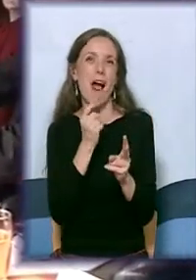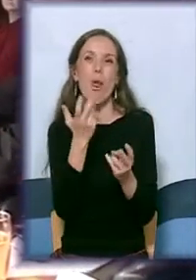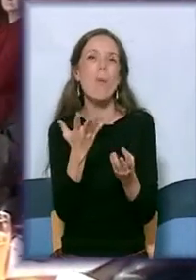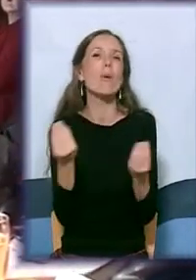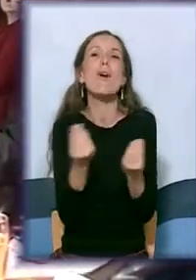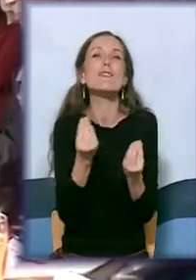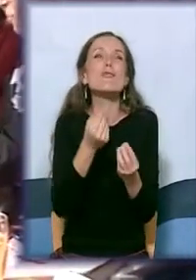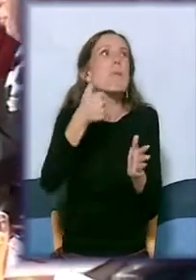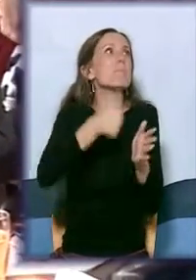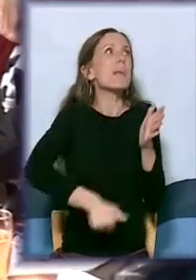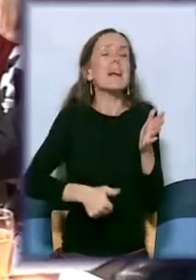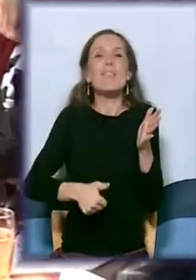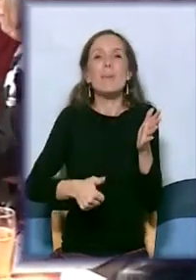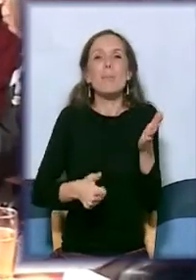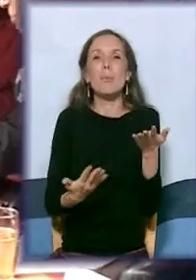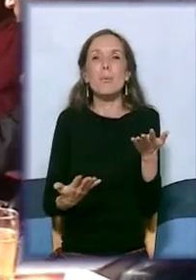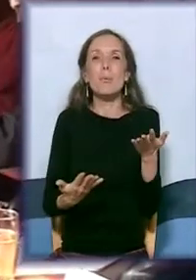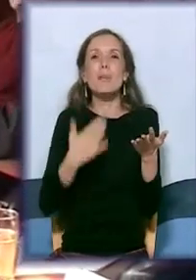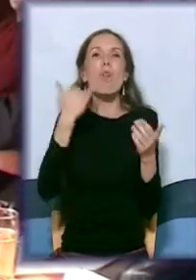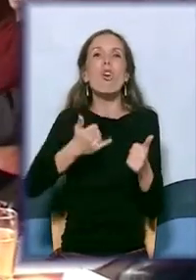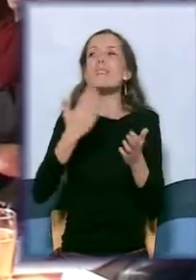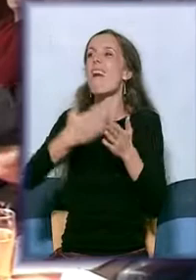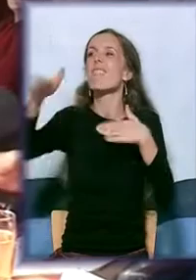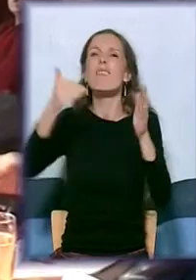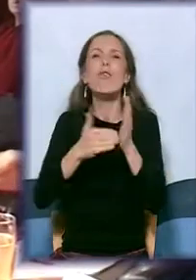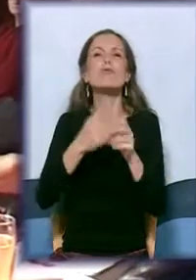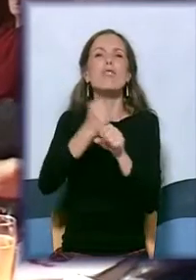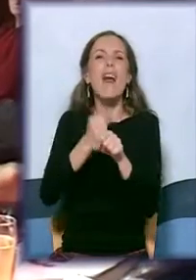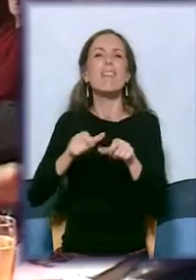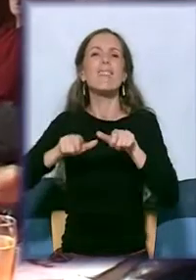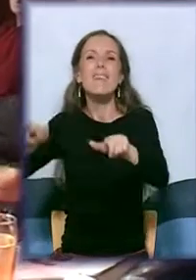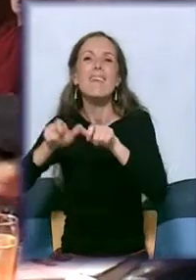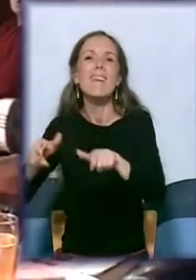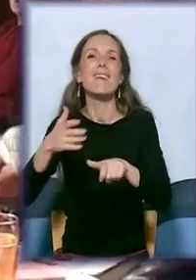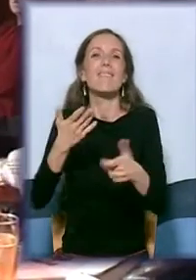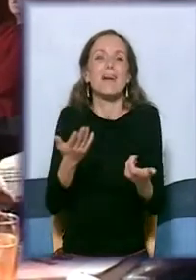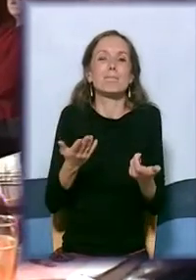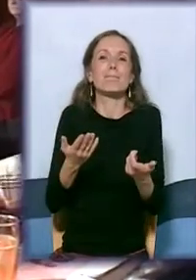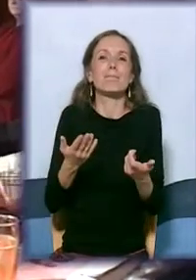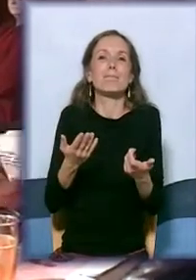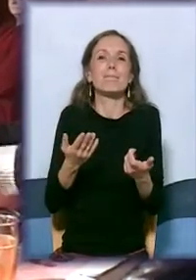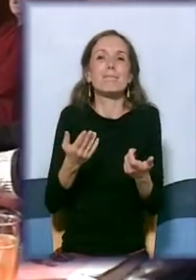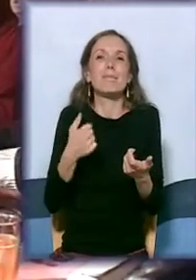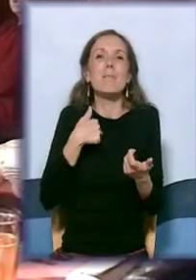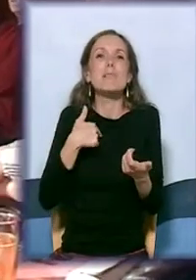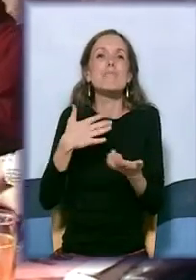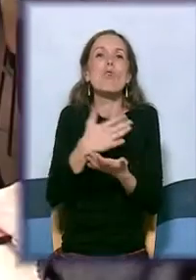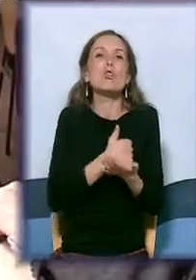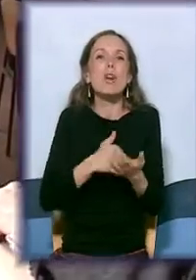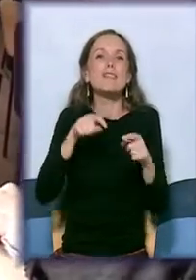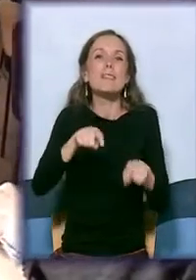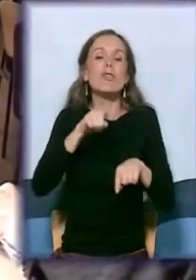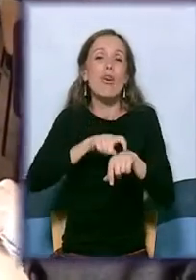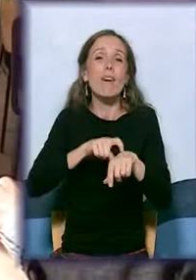put. Pa mnogi su sad na njivama, ovo ono, a tako je vreme, iskoristili smo to vreme